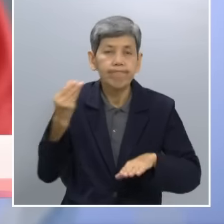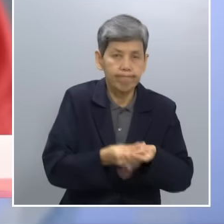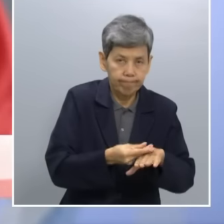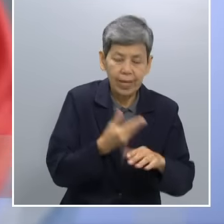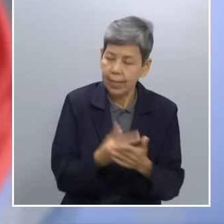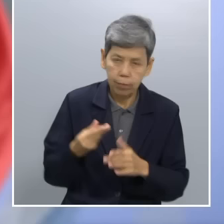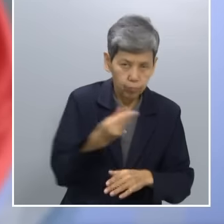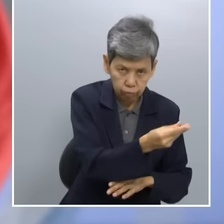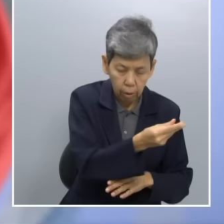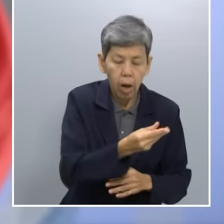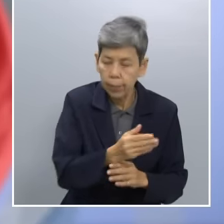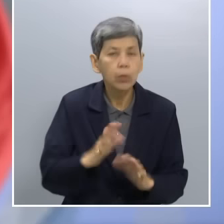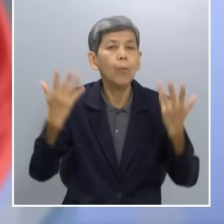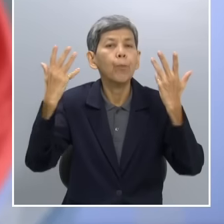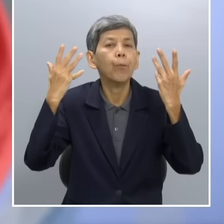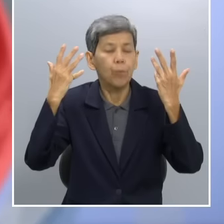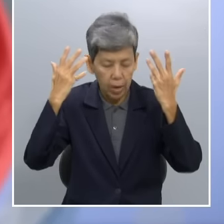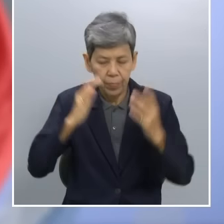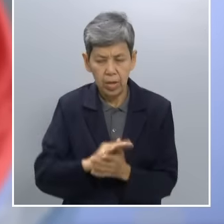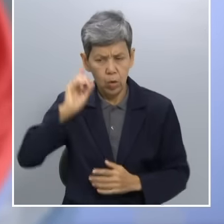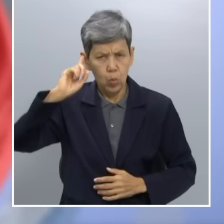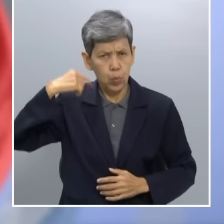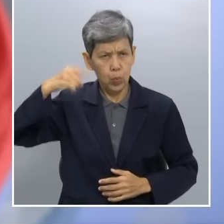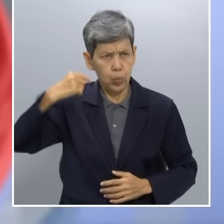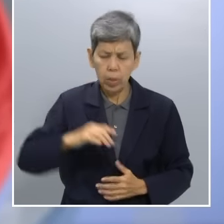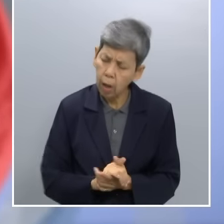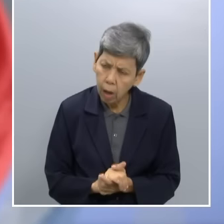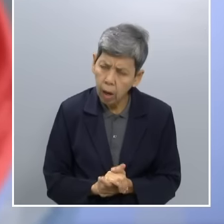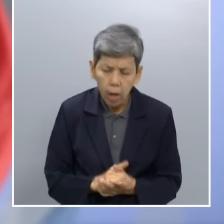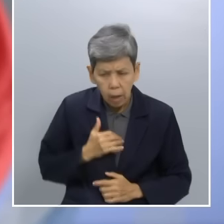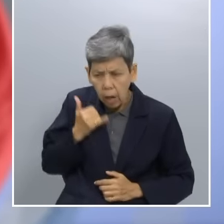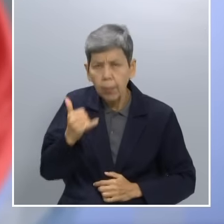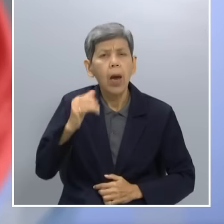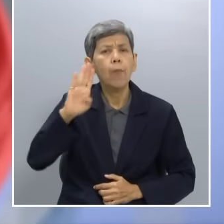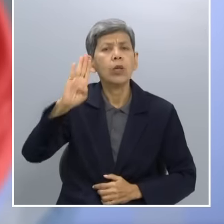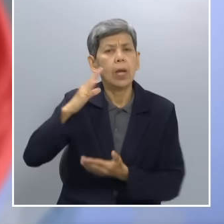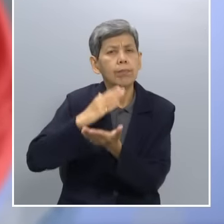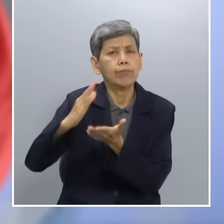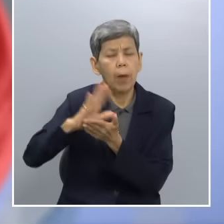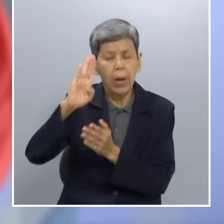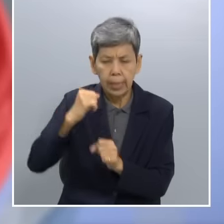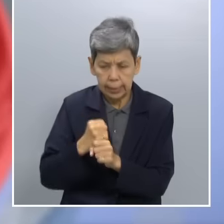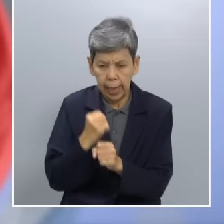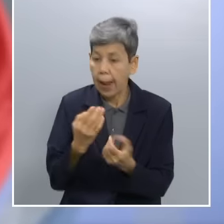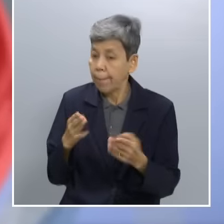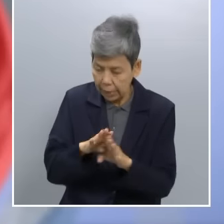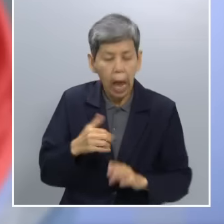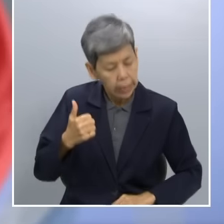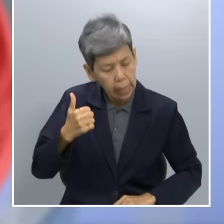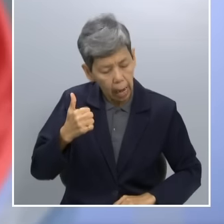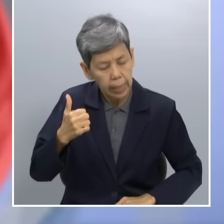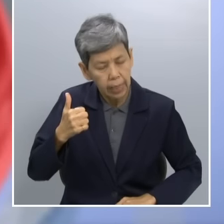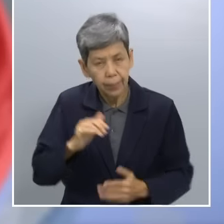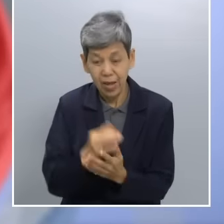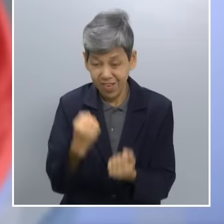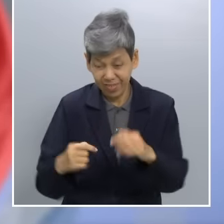ไปอ่าจะได้จบๆกันไปค่ะน้องผู้หญิงคนนี้เก็เดินทางไปที่ไฟแนนซ์ครับเขกำลังจะเข้าไปปิดเก็ยอมทุกอย่างแล้วเพราะ